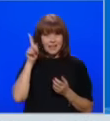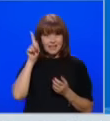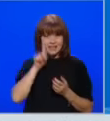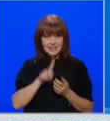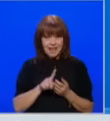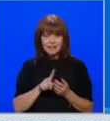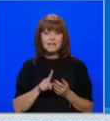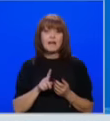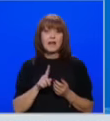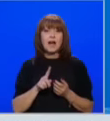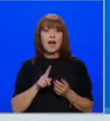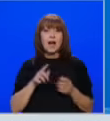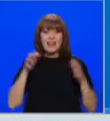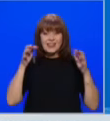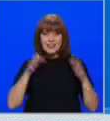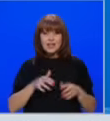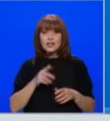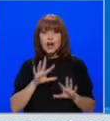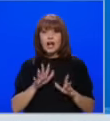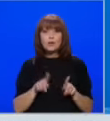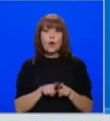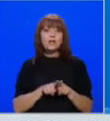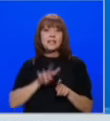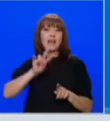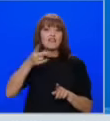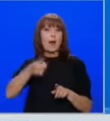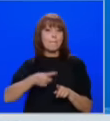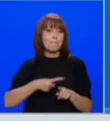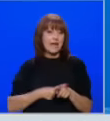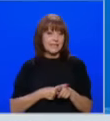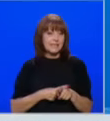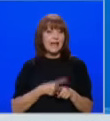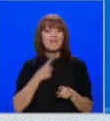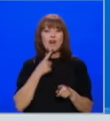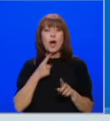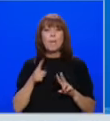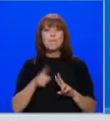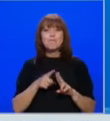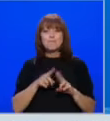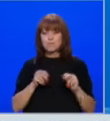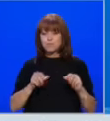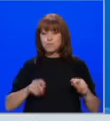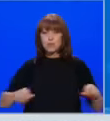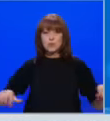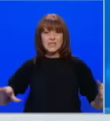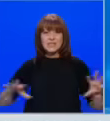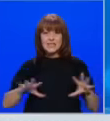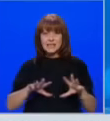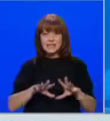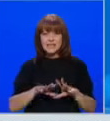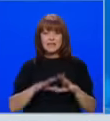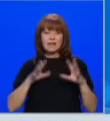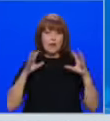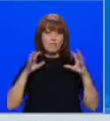валеж, обичайно за 2 месеца. Най-тежка е ситуацията в пустинята Блек Рок, където над 70 000 души се оказаха блокирани